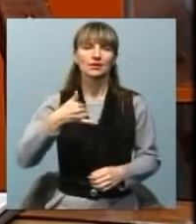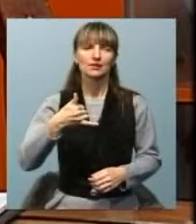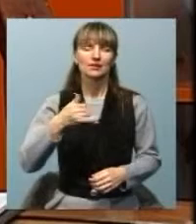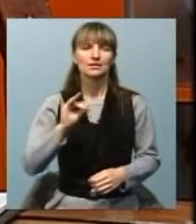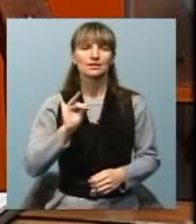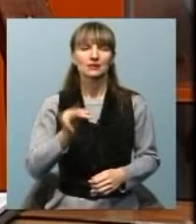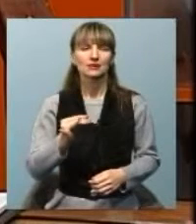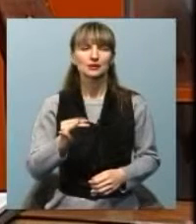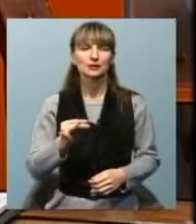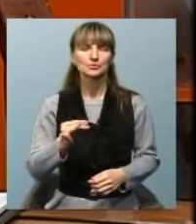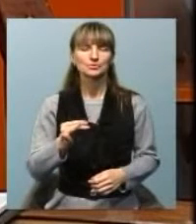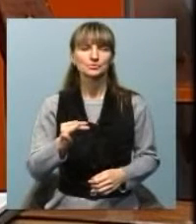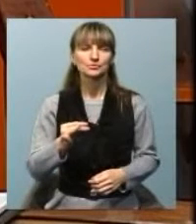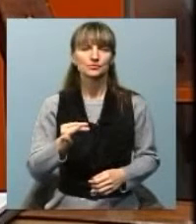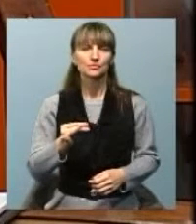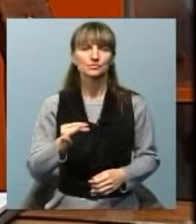і...